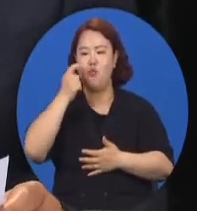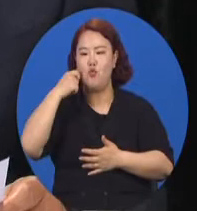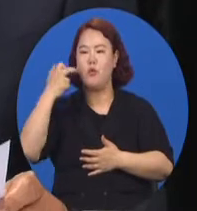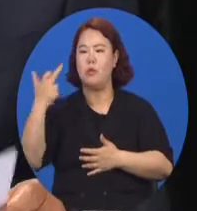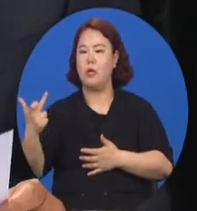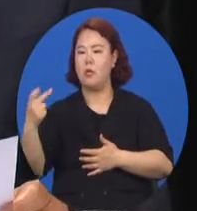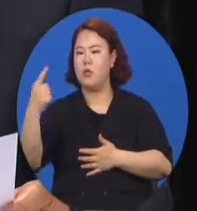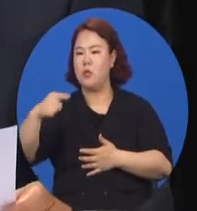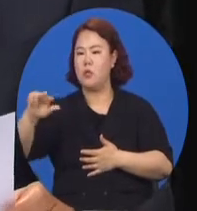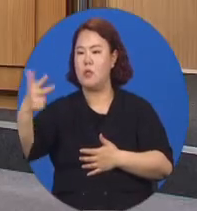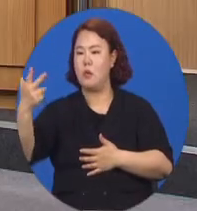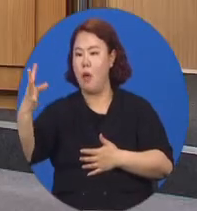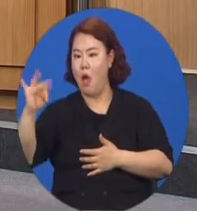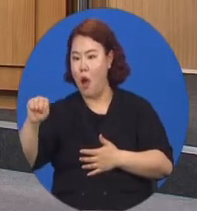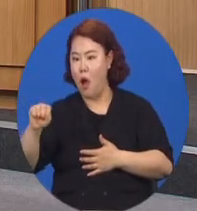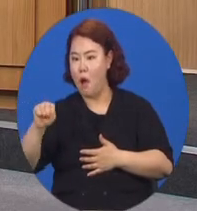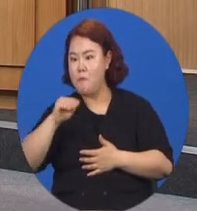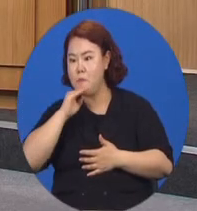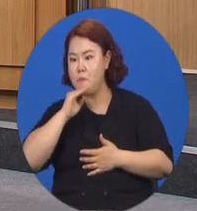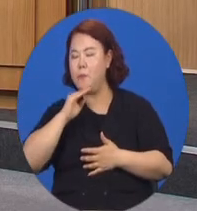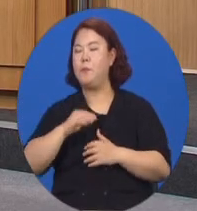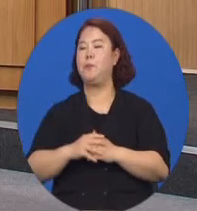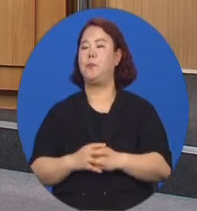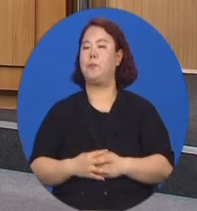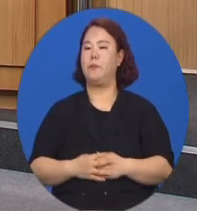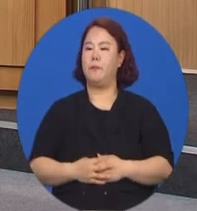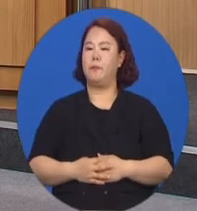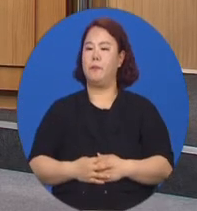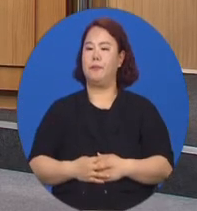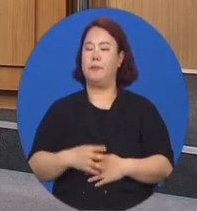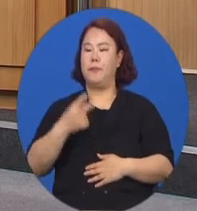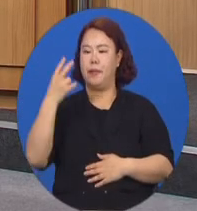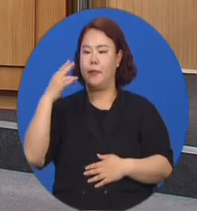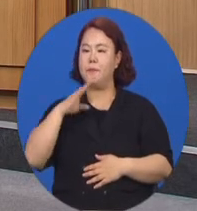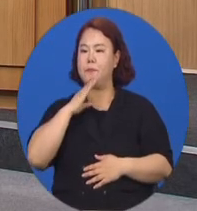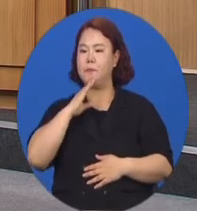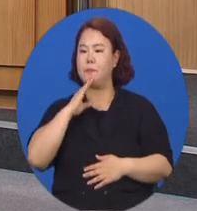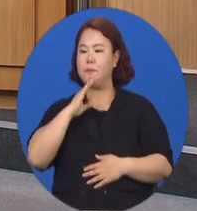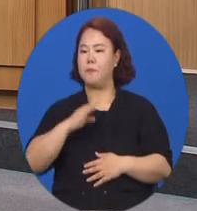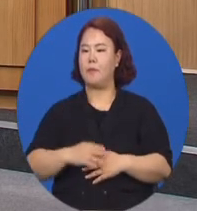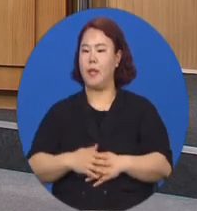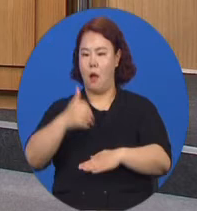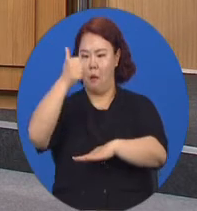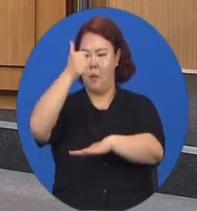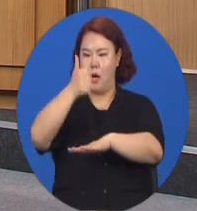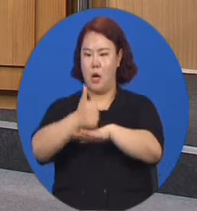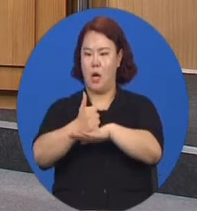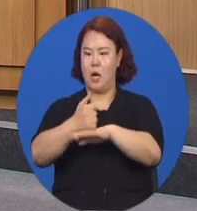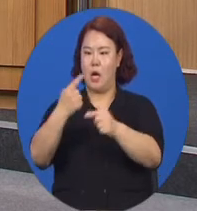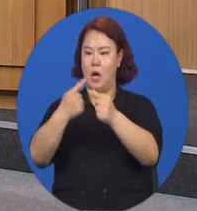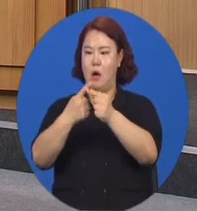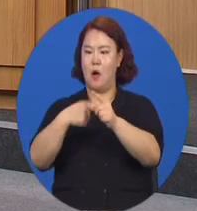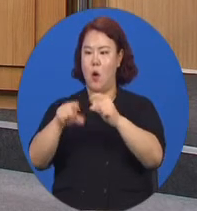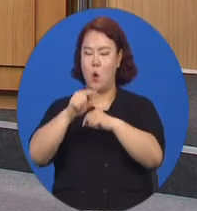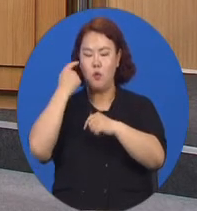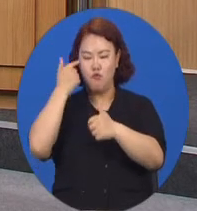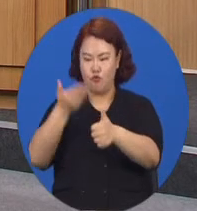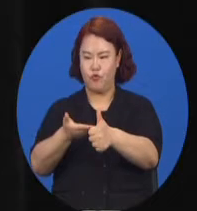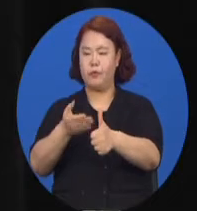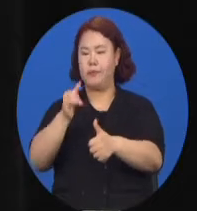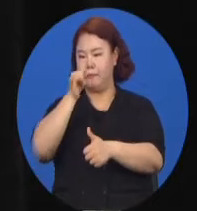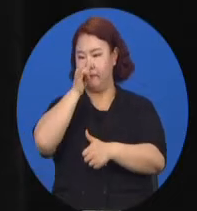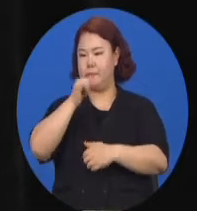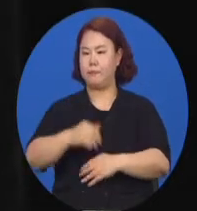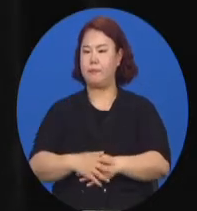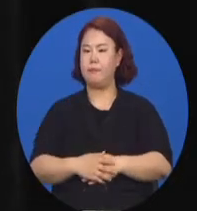엄청난 1,700억인가요? 하신 게요? 네. 자 마지막으로 한 번의 질문기회가 더 남아있습니다. 예예.